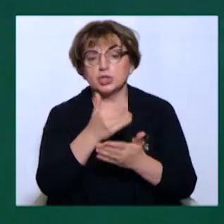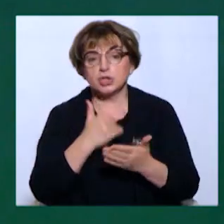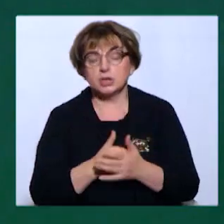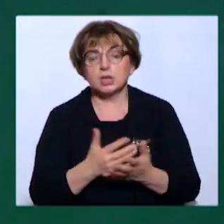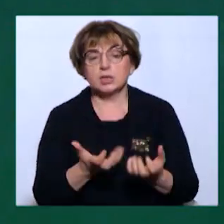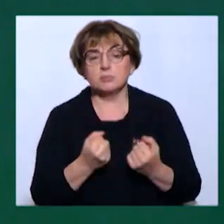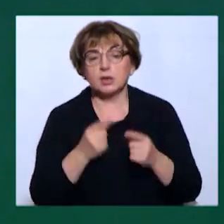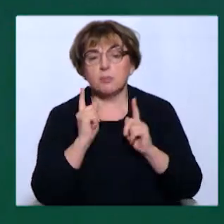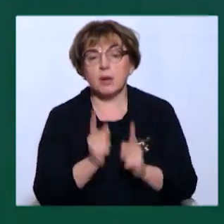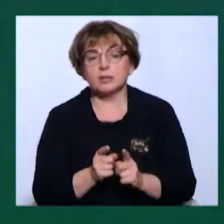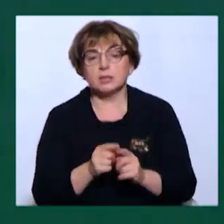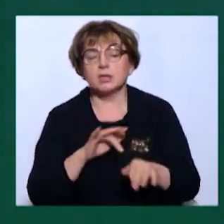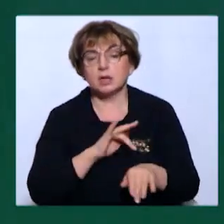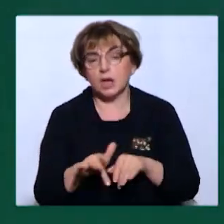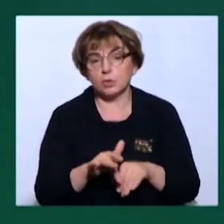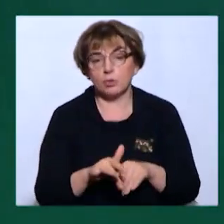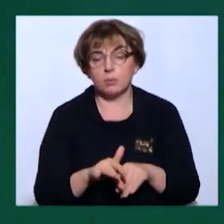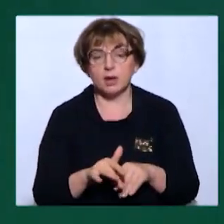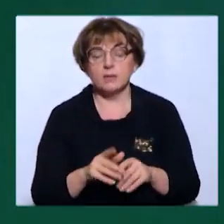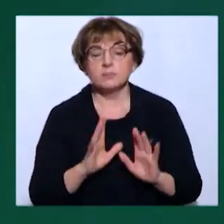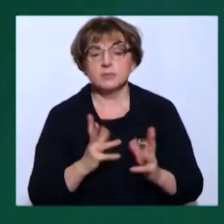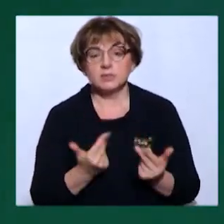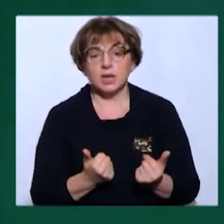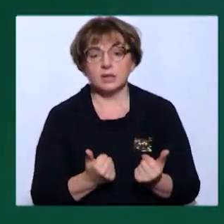ხდება მათი გაქრობა და